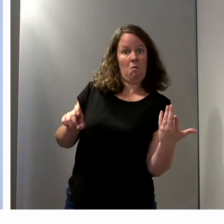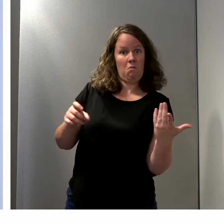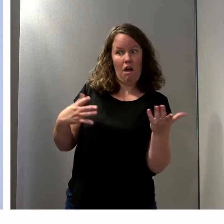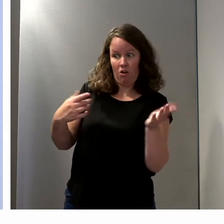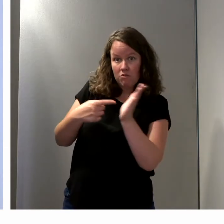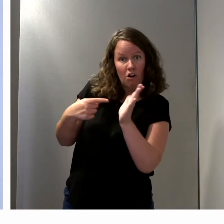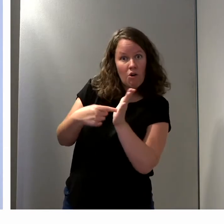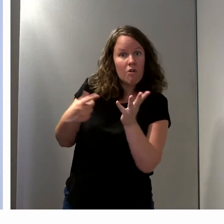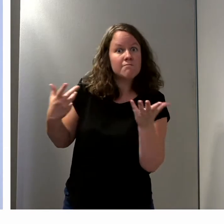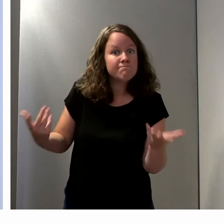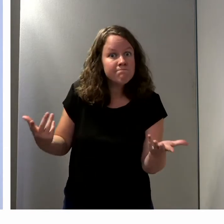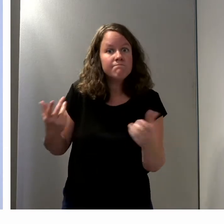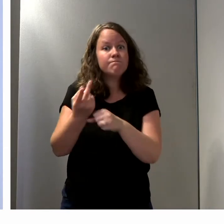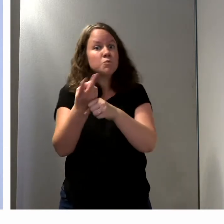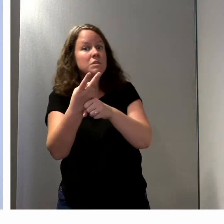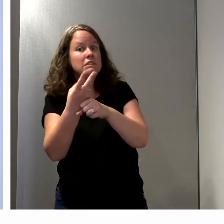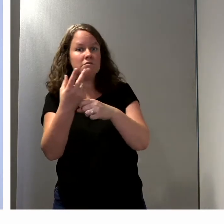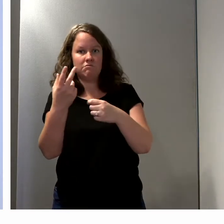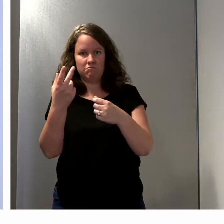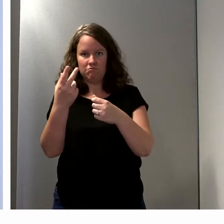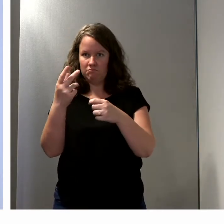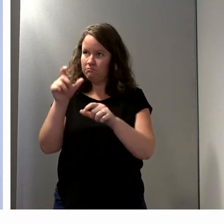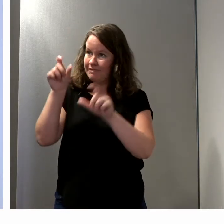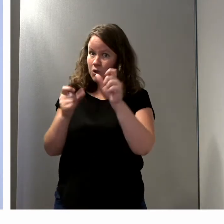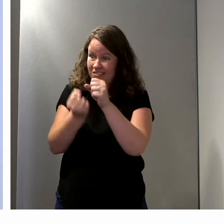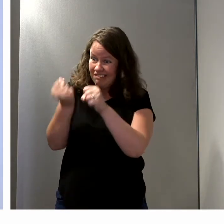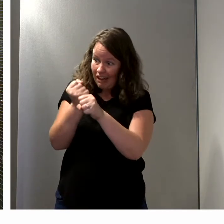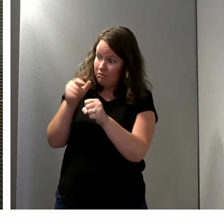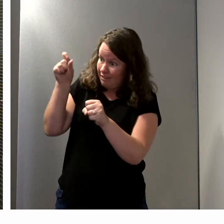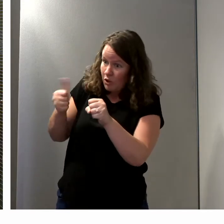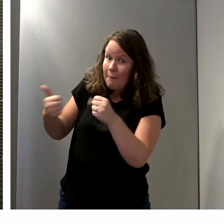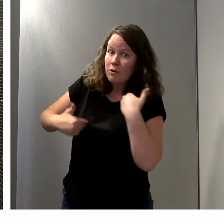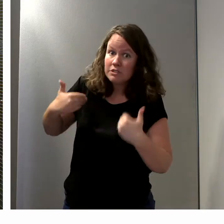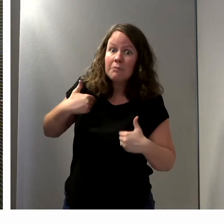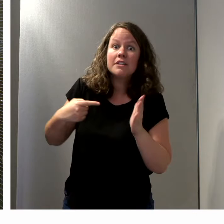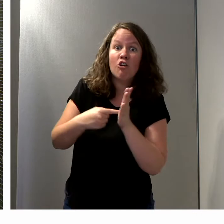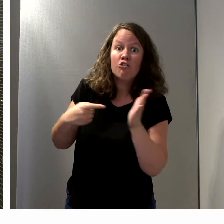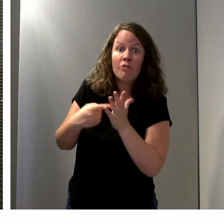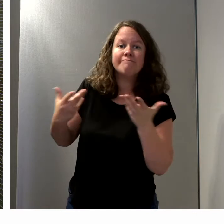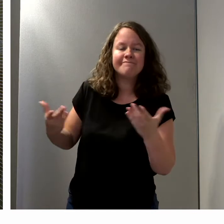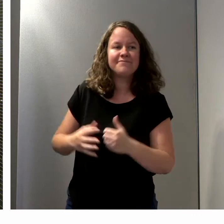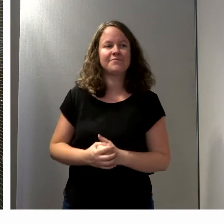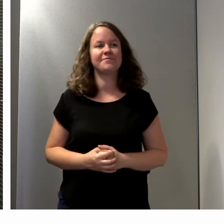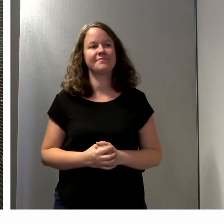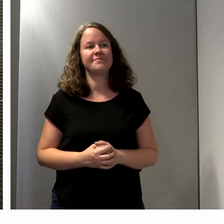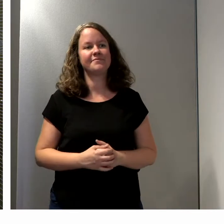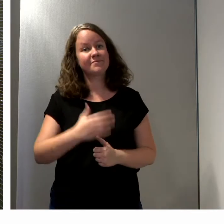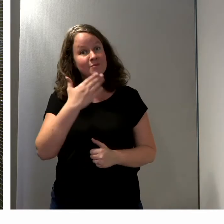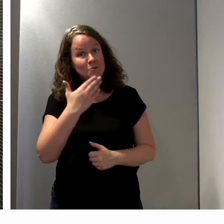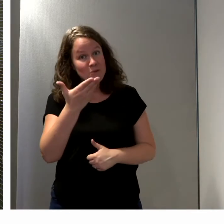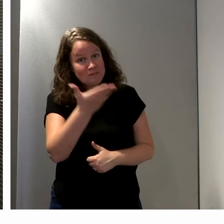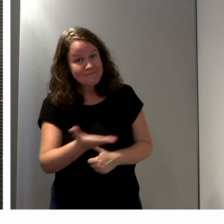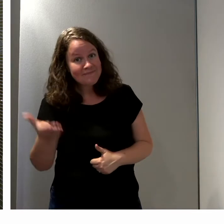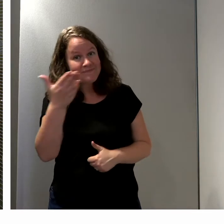ces démarches d'outils numériques et usagers, qu'est-ce que ça lui inspire. Marine. Bonjour à toutes, bonjour à tous, bonjour